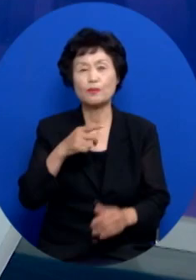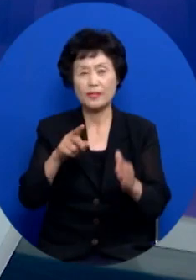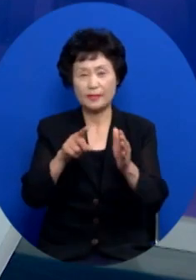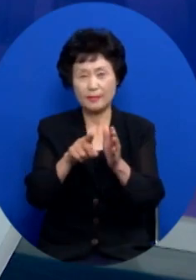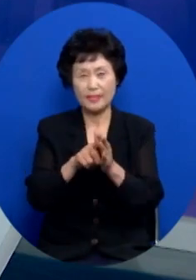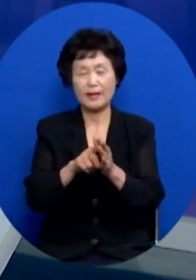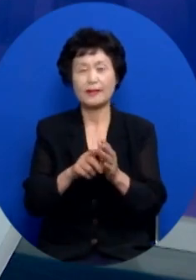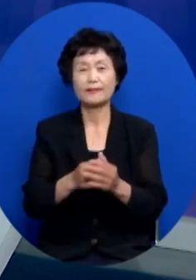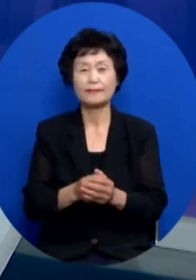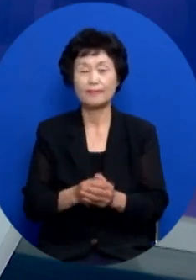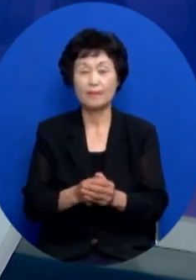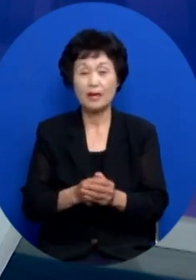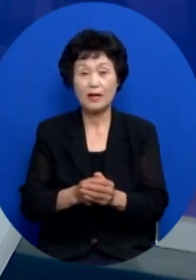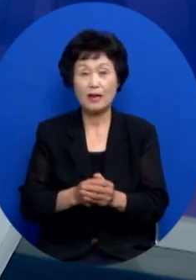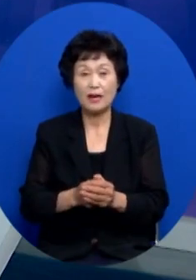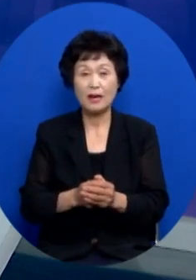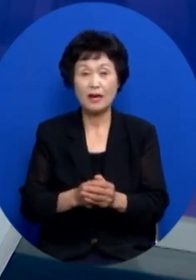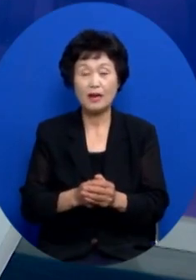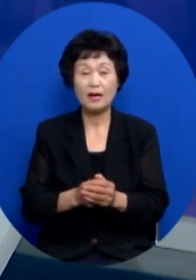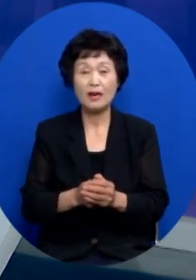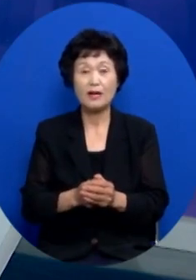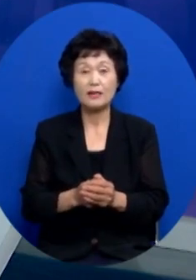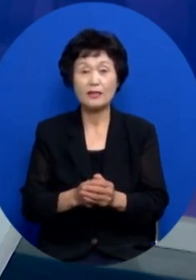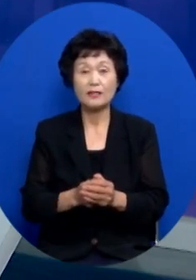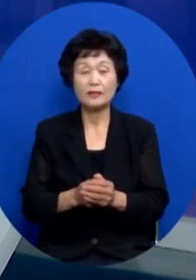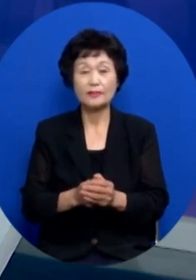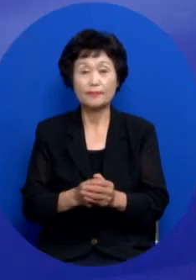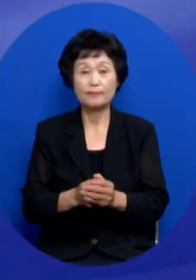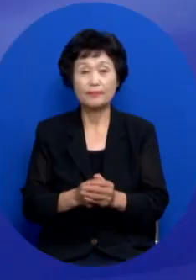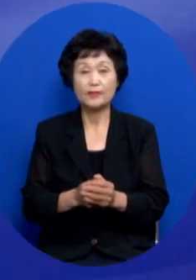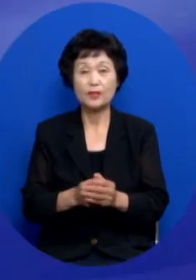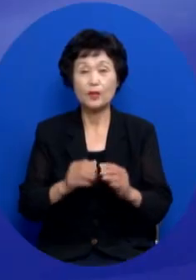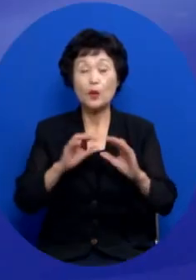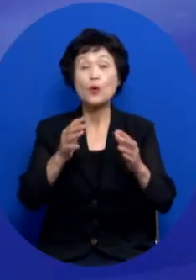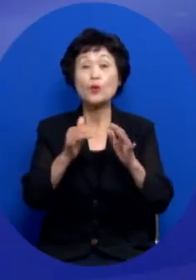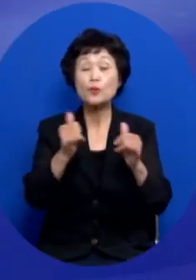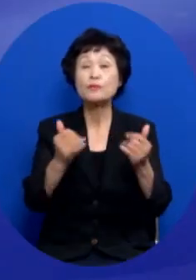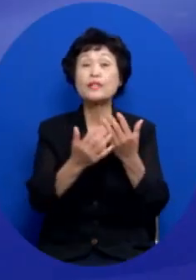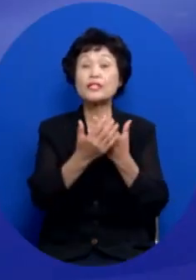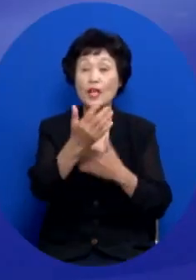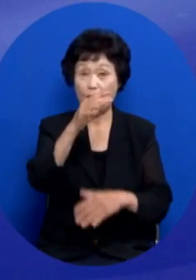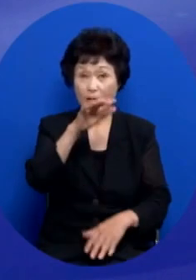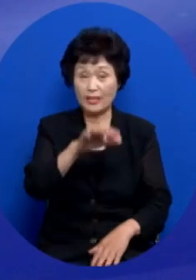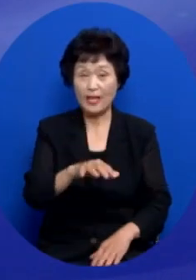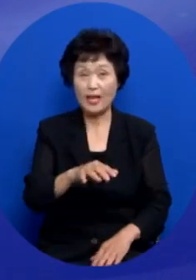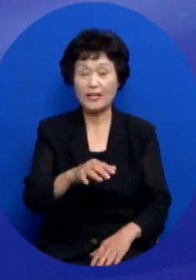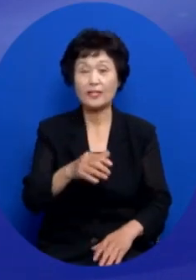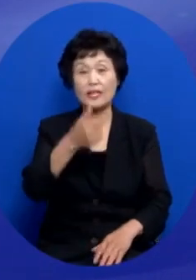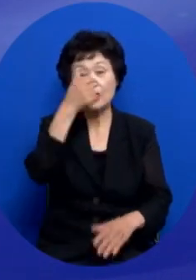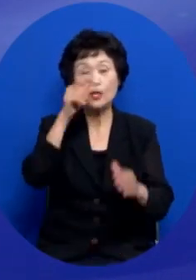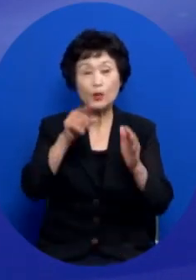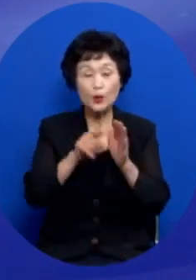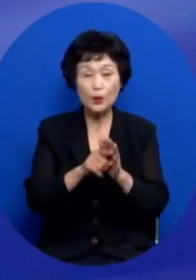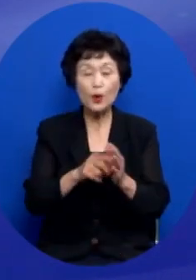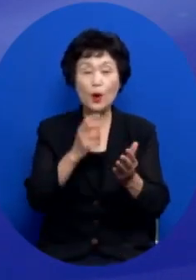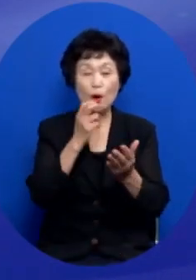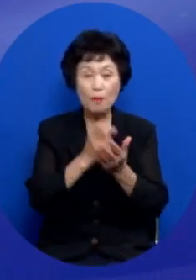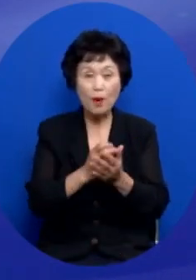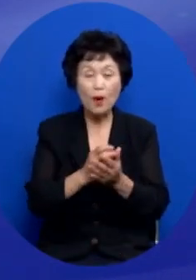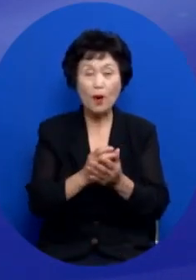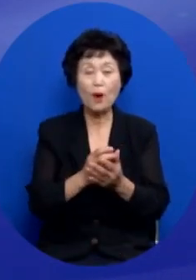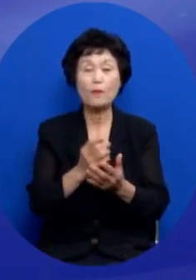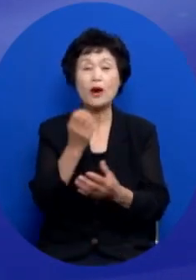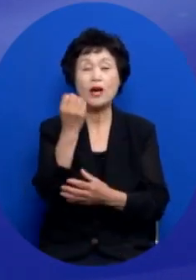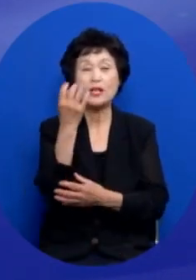네, 3부 국민대회에선 어떤 메시지가 전달됐습니까? 네, 국민대회에서는 교계, 교육, 법률, 언론 등